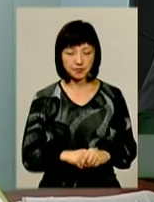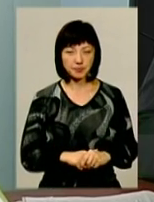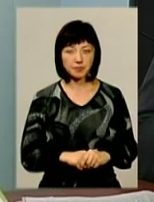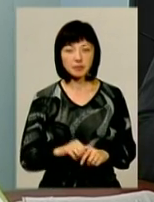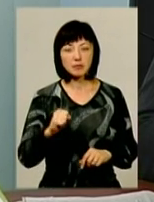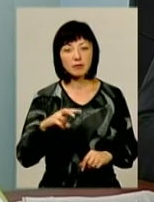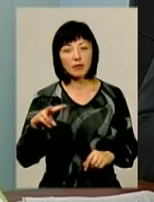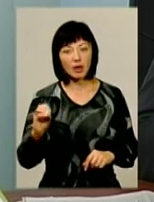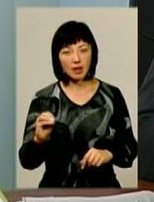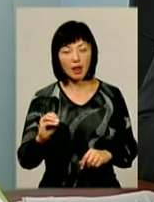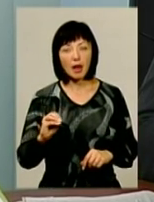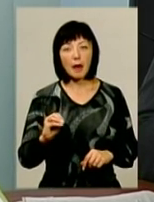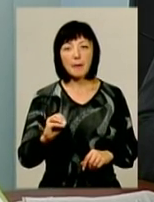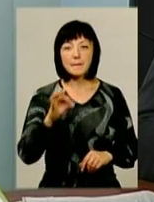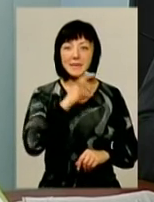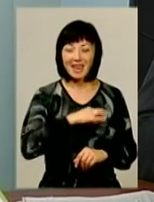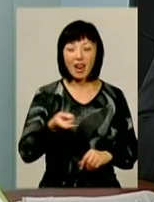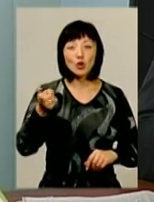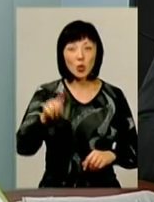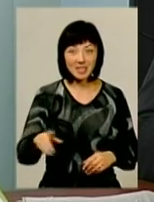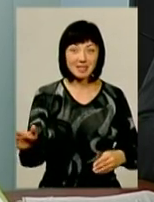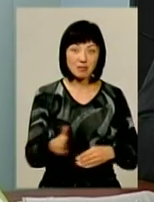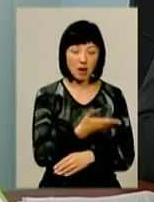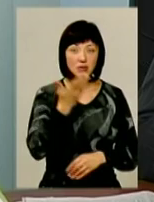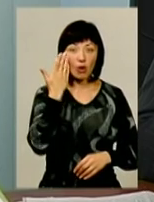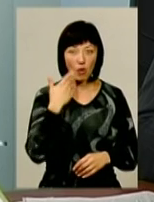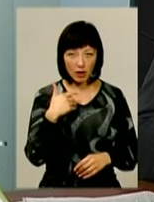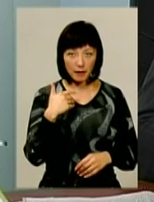Але пільга тоді знімається, коли